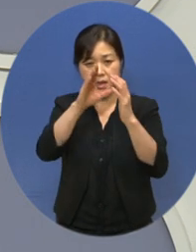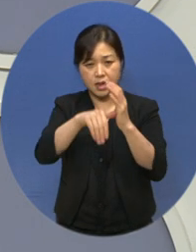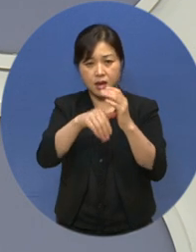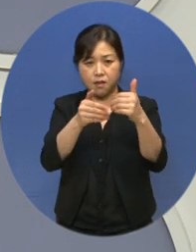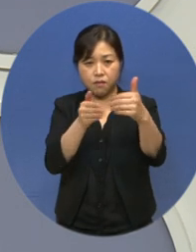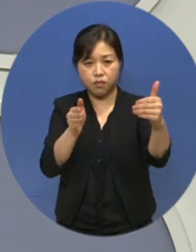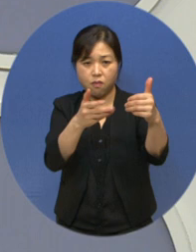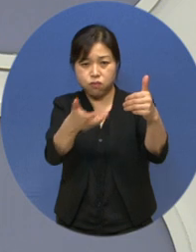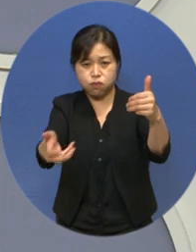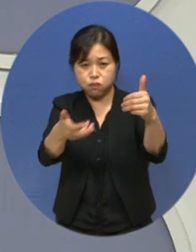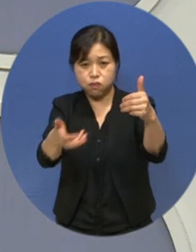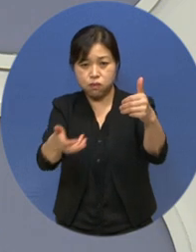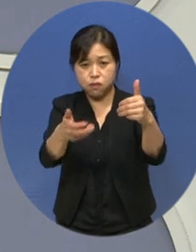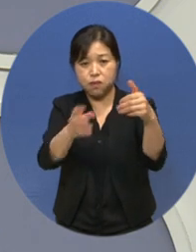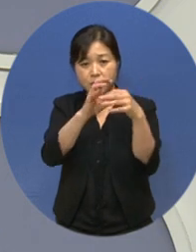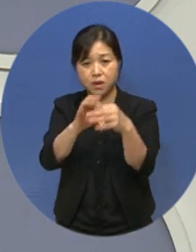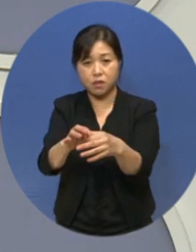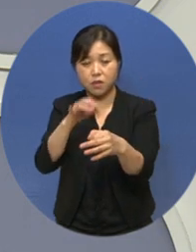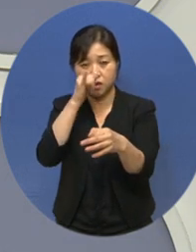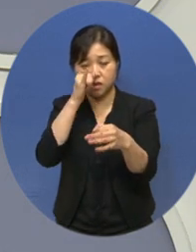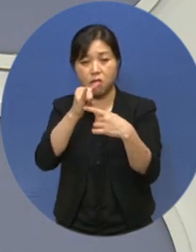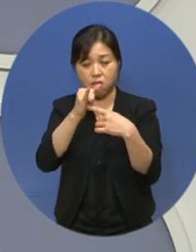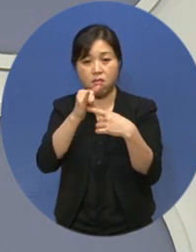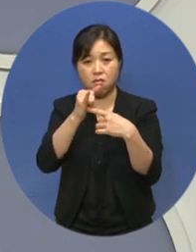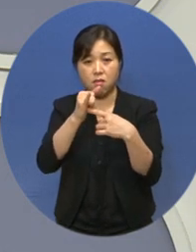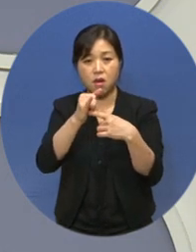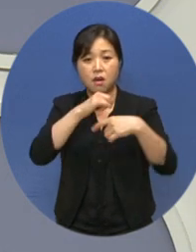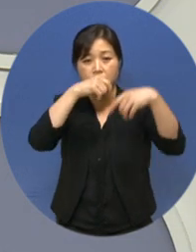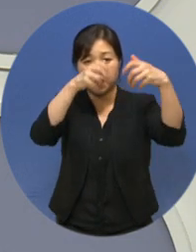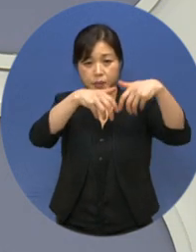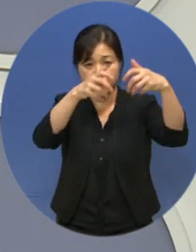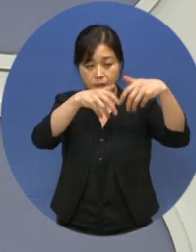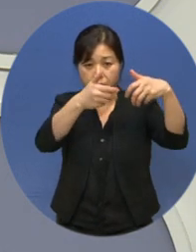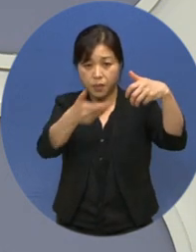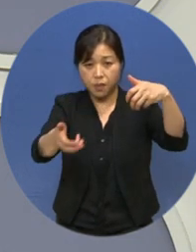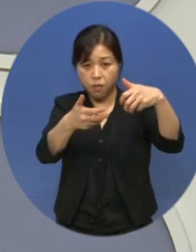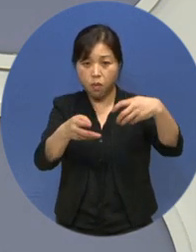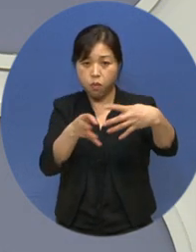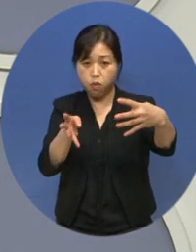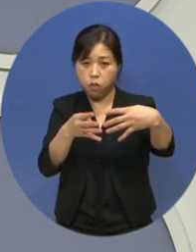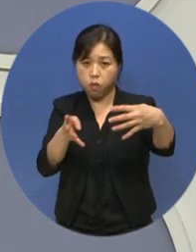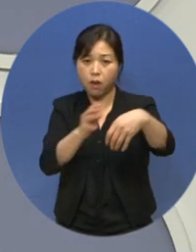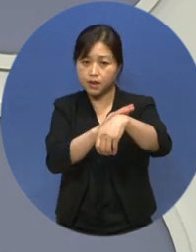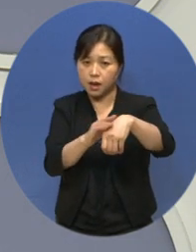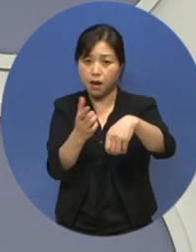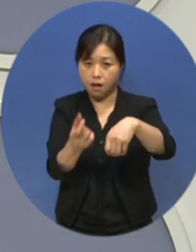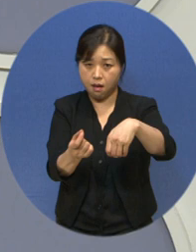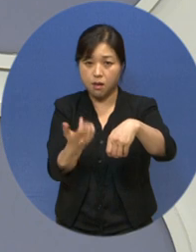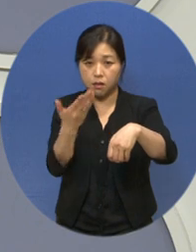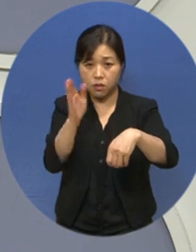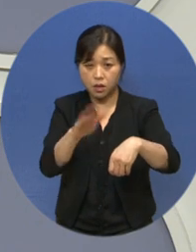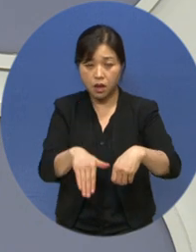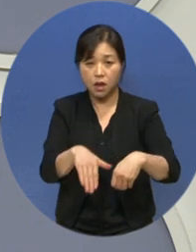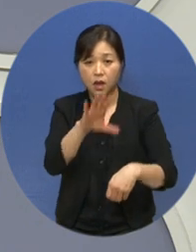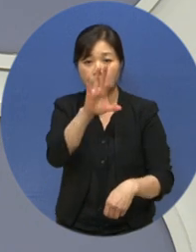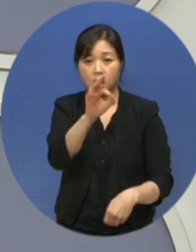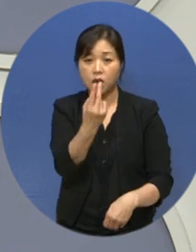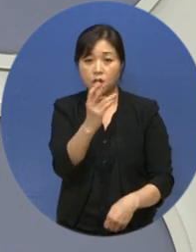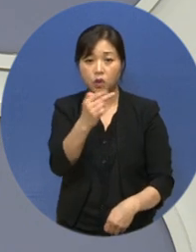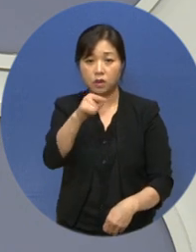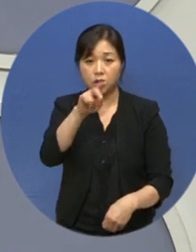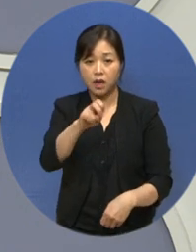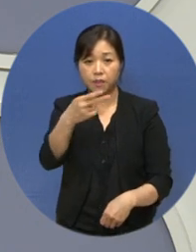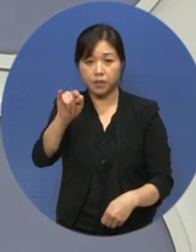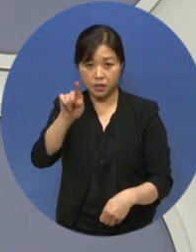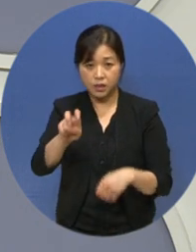유입량 과 비례 에서 대미를 했는데요 되게 방어율 대부분 자랍니다 용담 때 같은 경우는 에 방류를 해다가